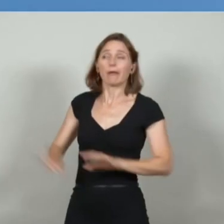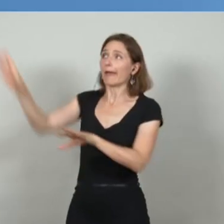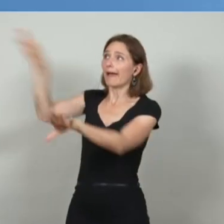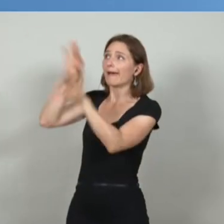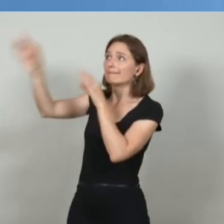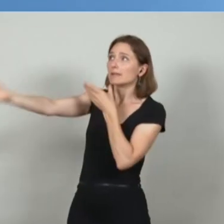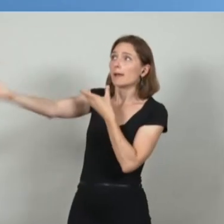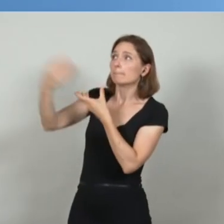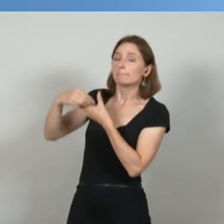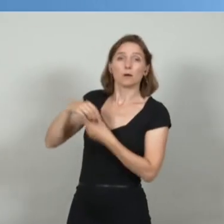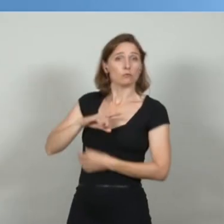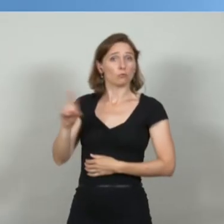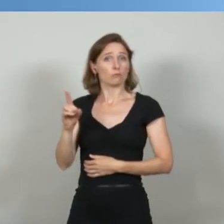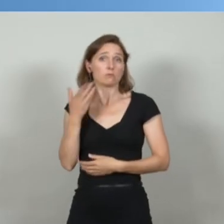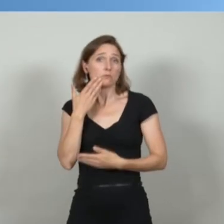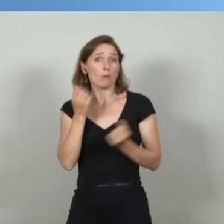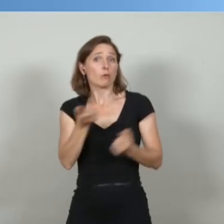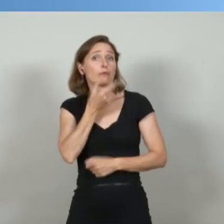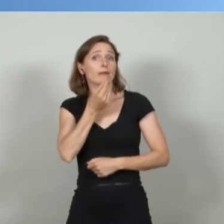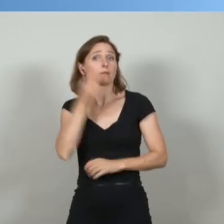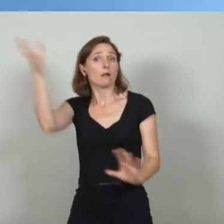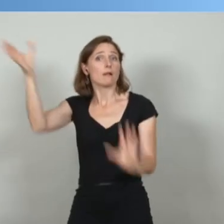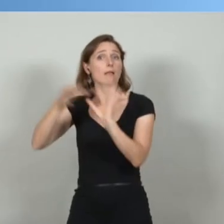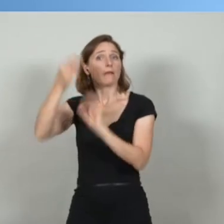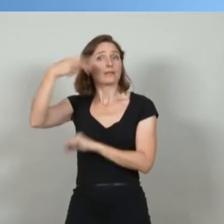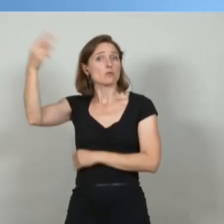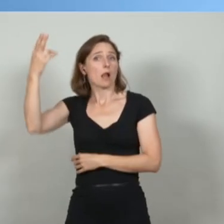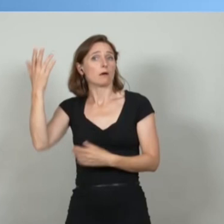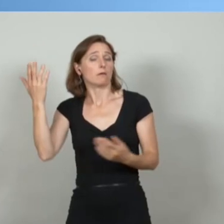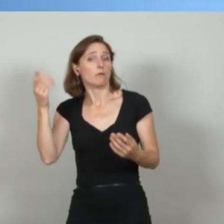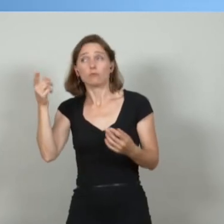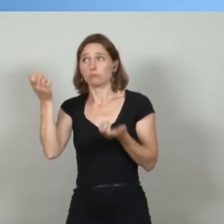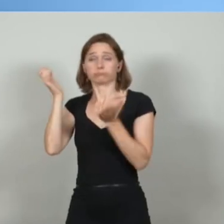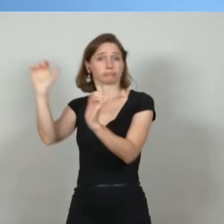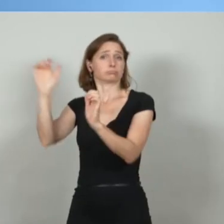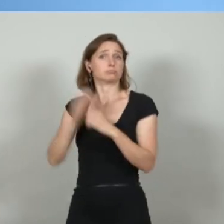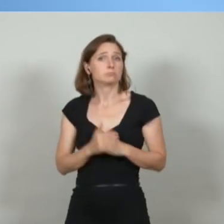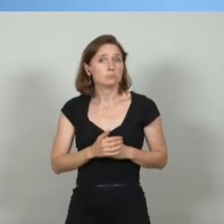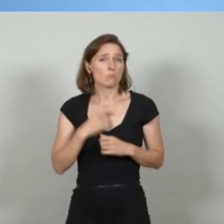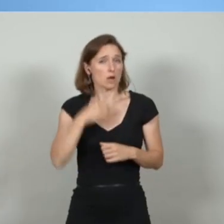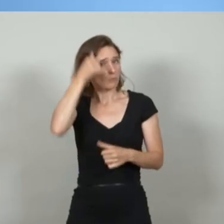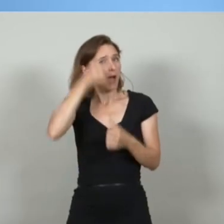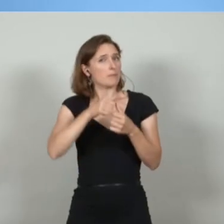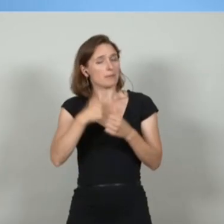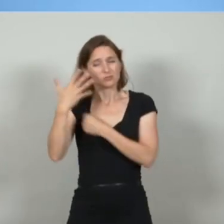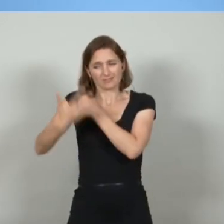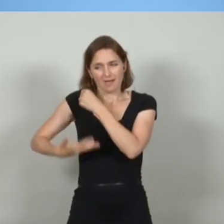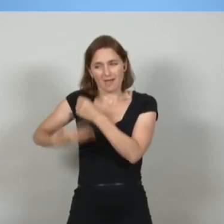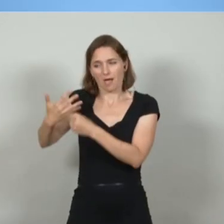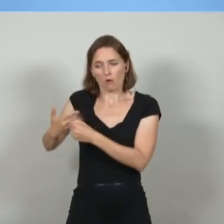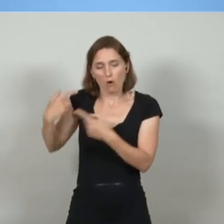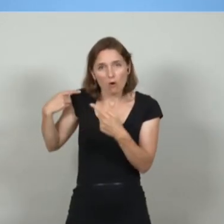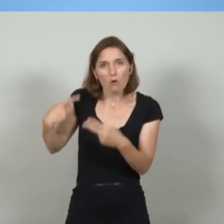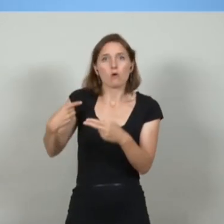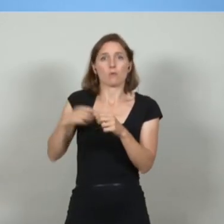là aussi c'est un lien national indubitable moi je me rappelle pendant 5 ans avoir beaucoup travaillé sur ces sujets avoir porté des